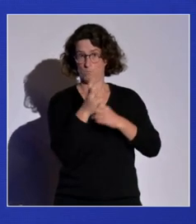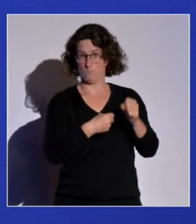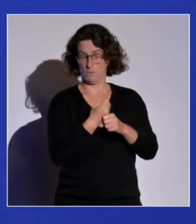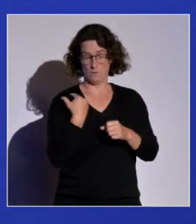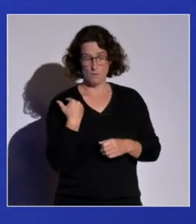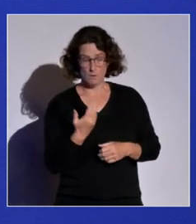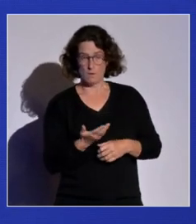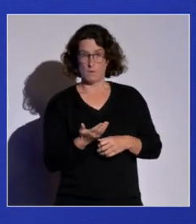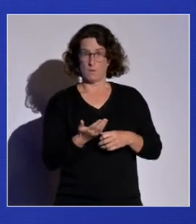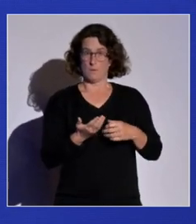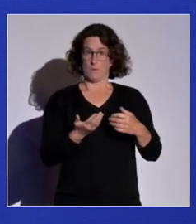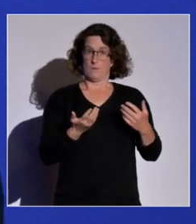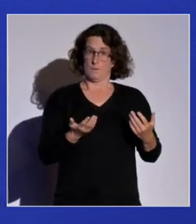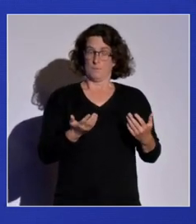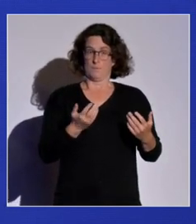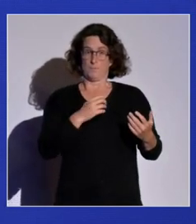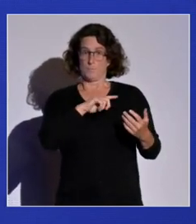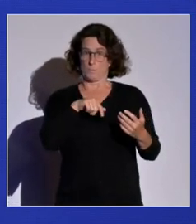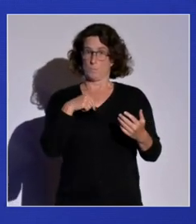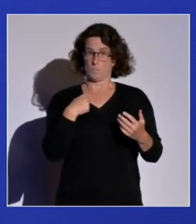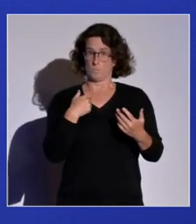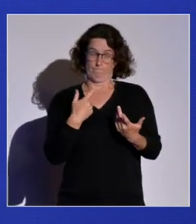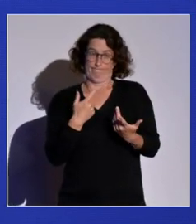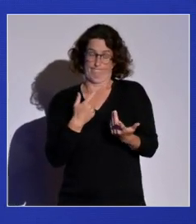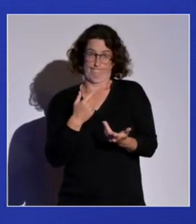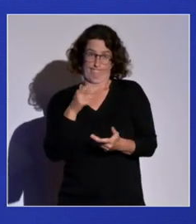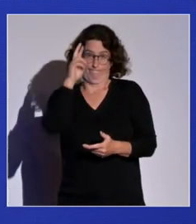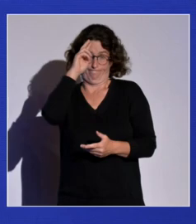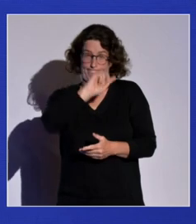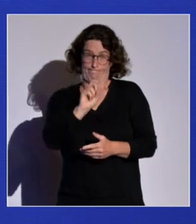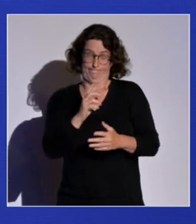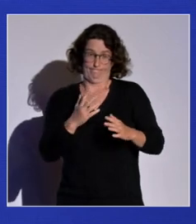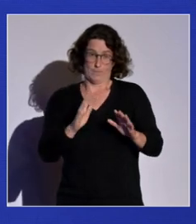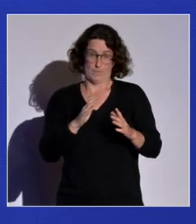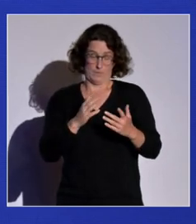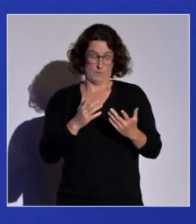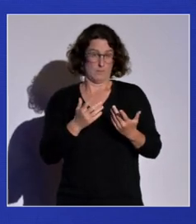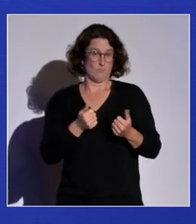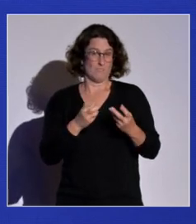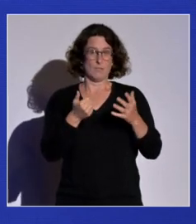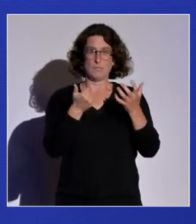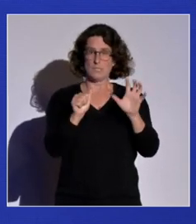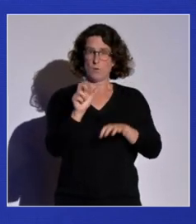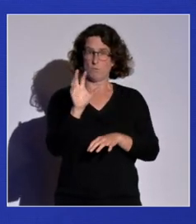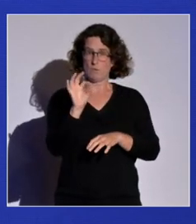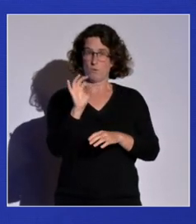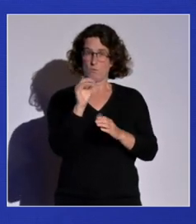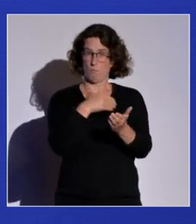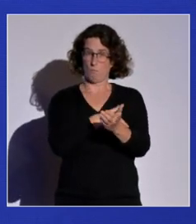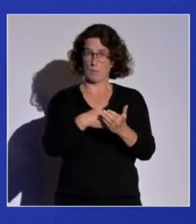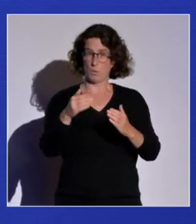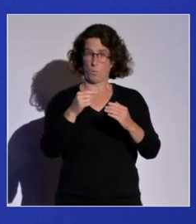étions, et ça dure encore, nous étions à 650 millions de déficits